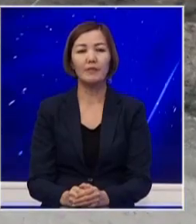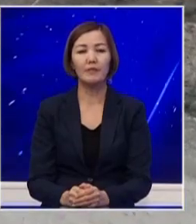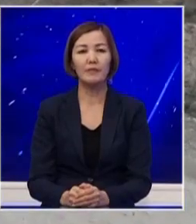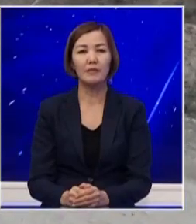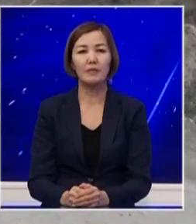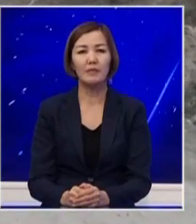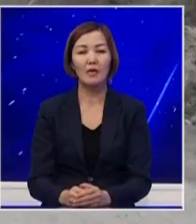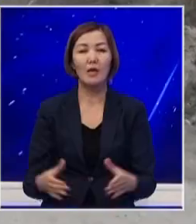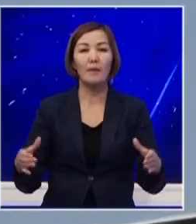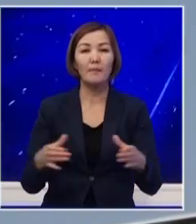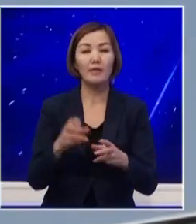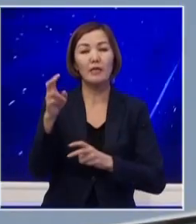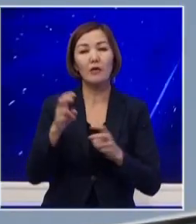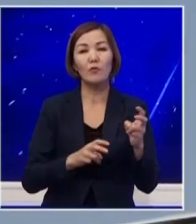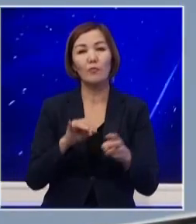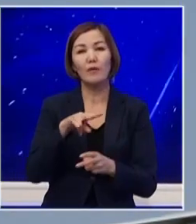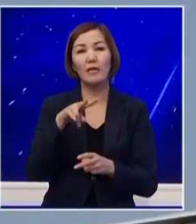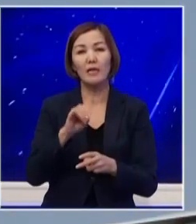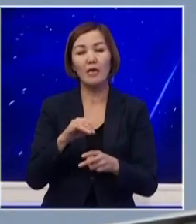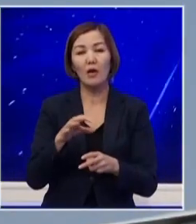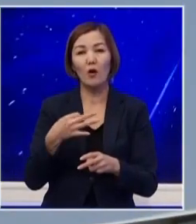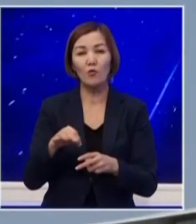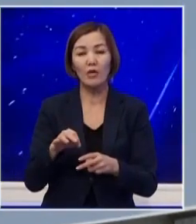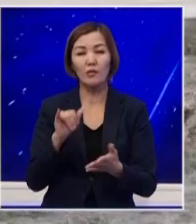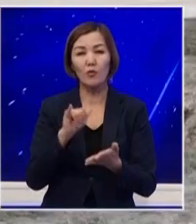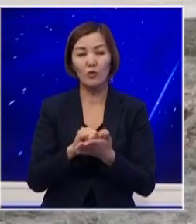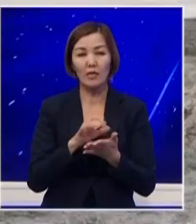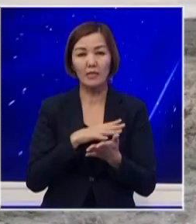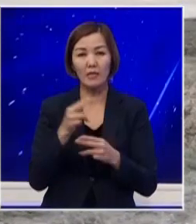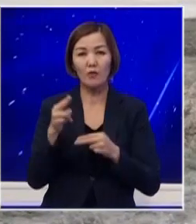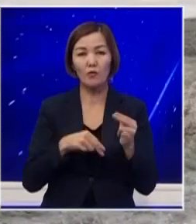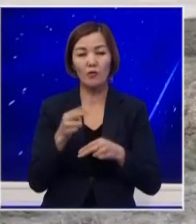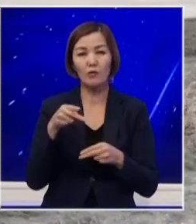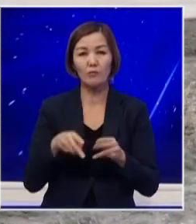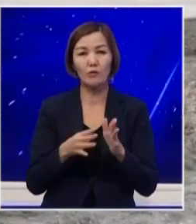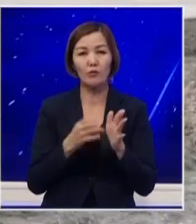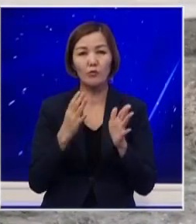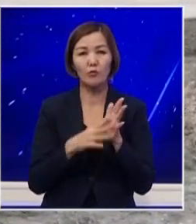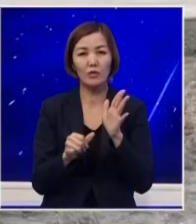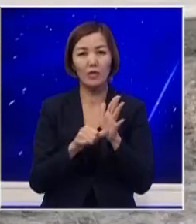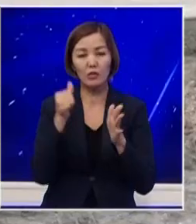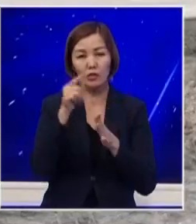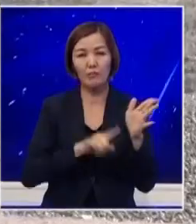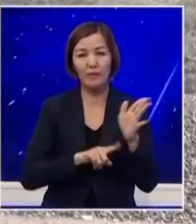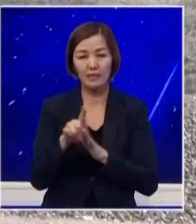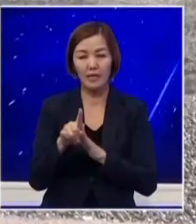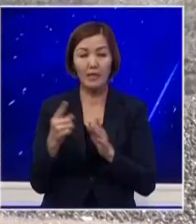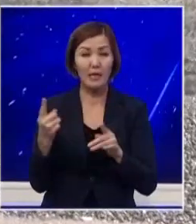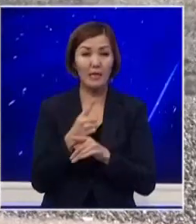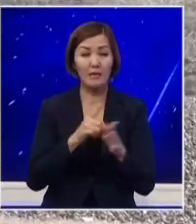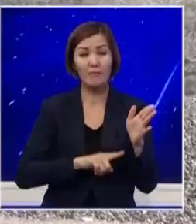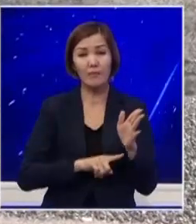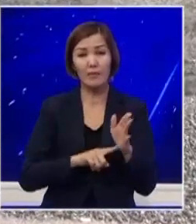BTK Group компаниясы Іле ауданында орналасқан, құрылыс саласына 1996 жылы келіпті. Алғашында